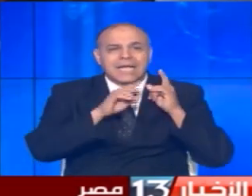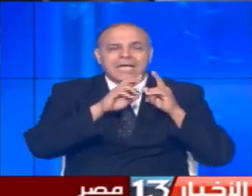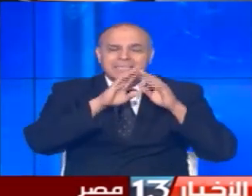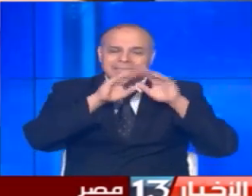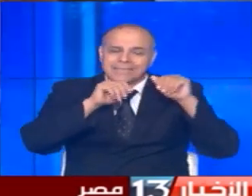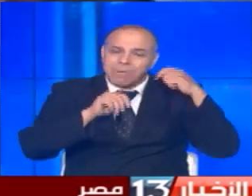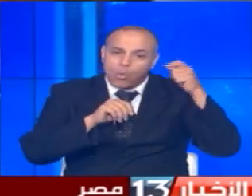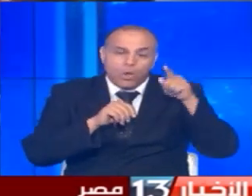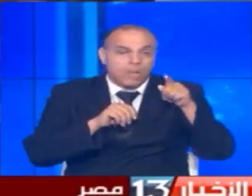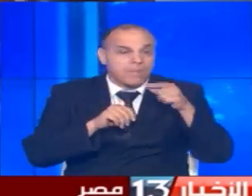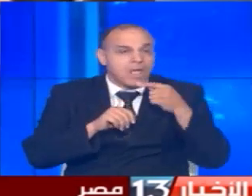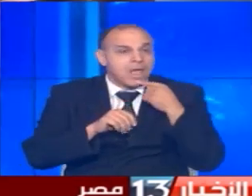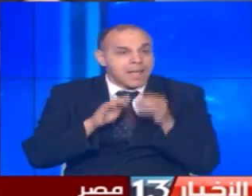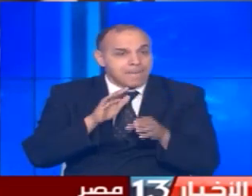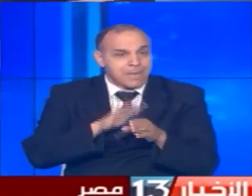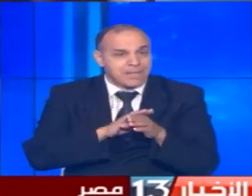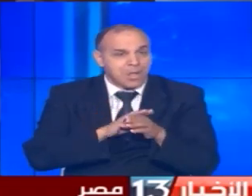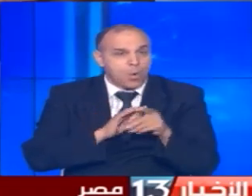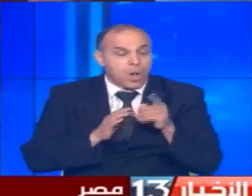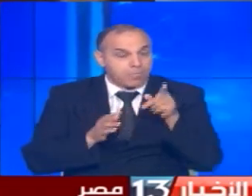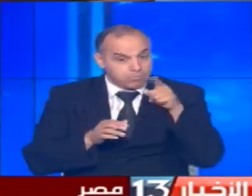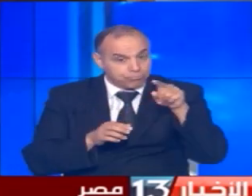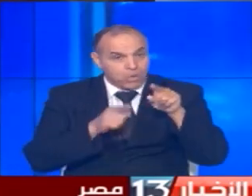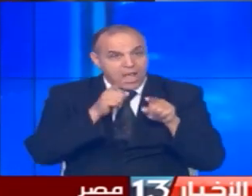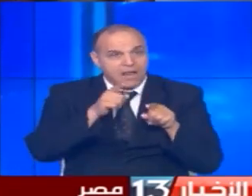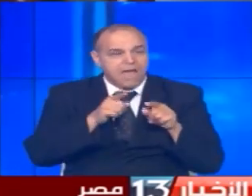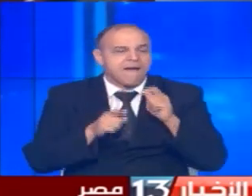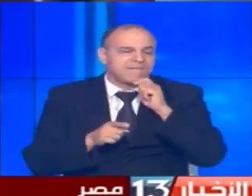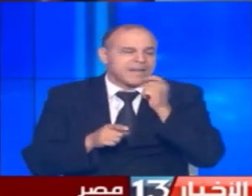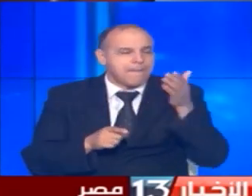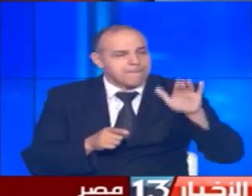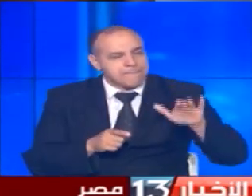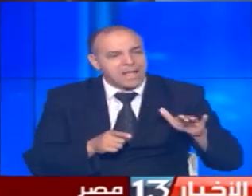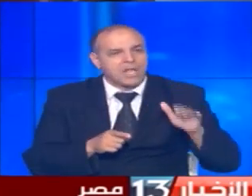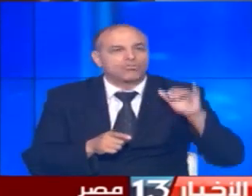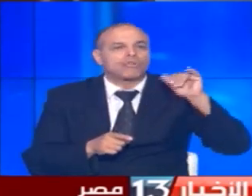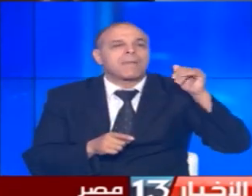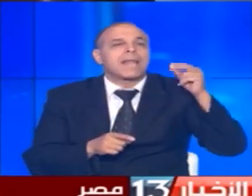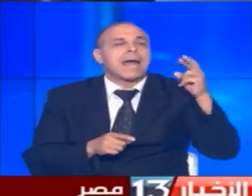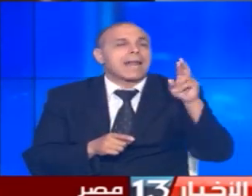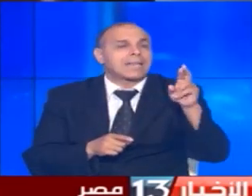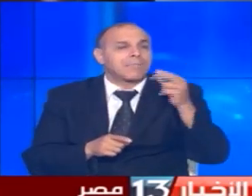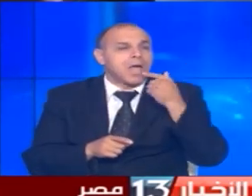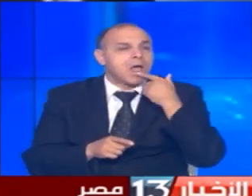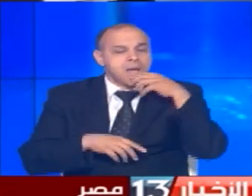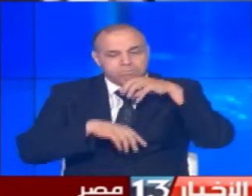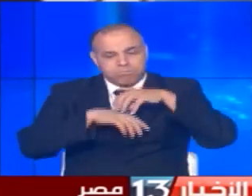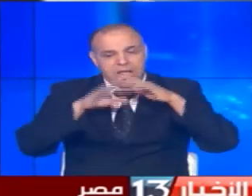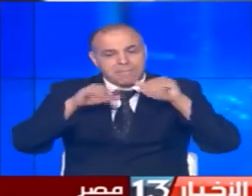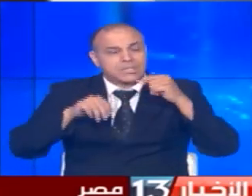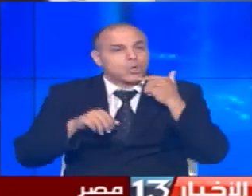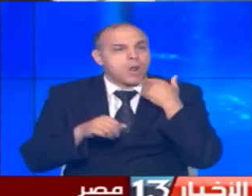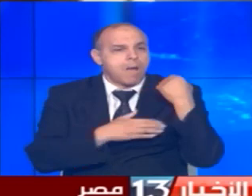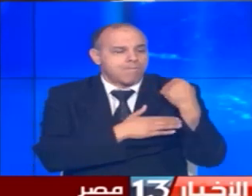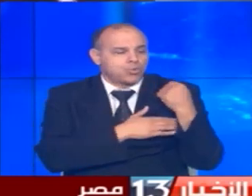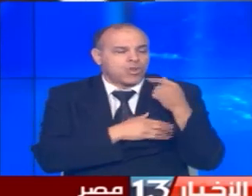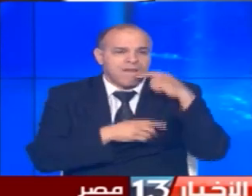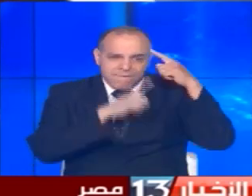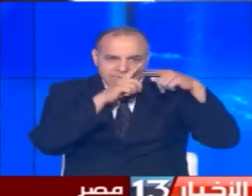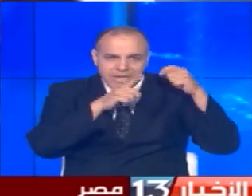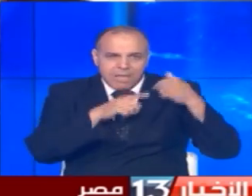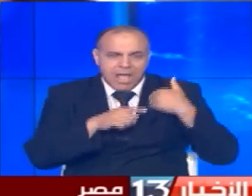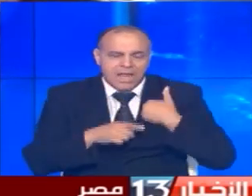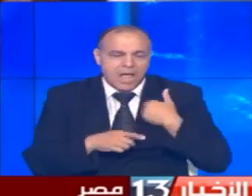المصرية، فإن البداية الفنية الحقيقية للفنان الراحل جميل راتب كانت في القاهرة في بطولة فيلم أنا